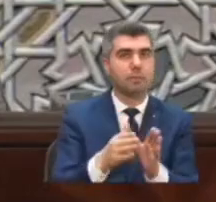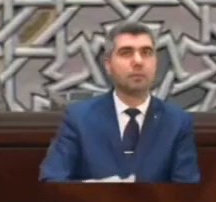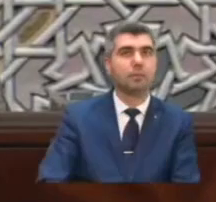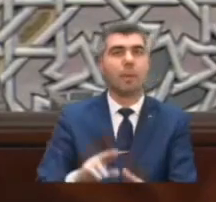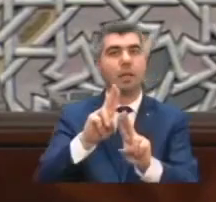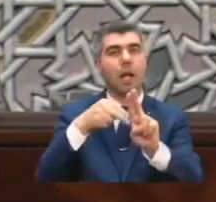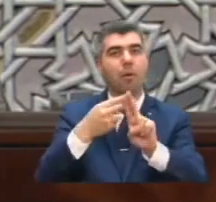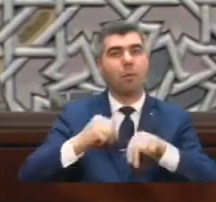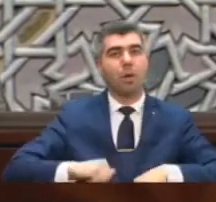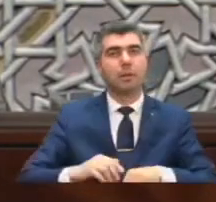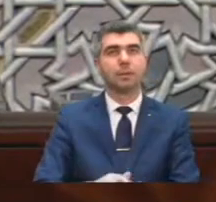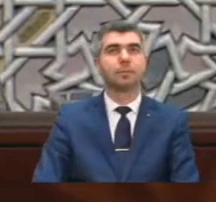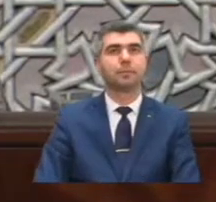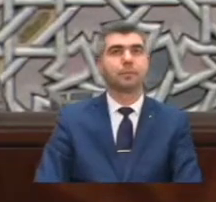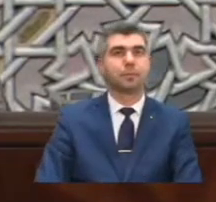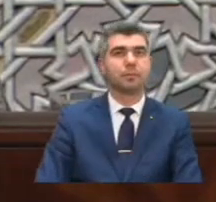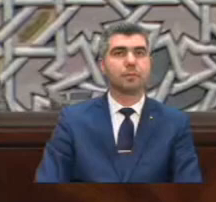جواب سيد الوزير.